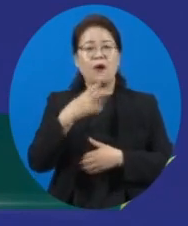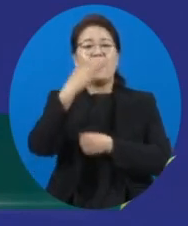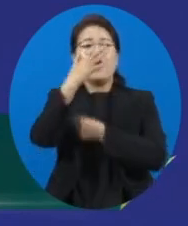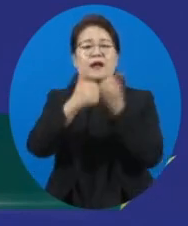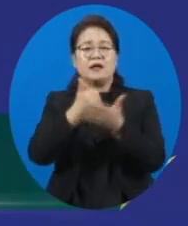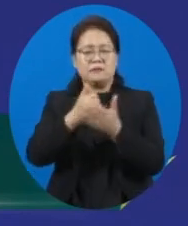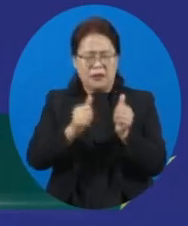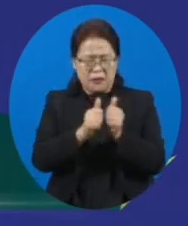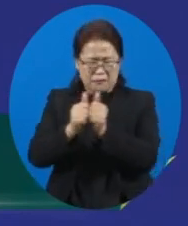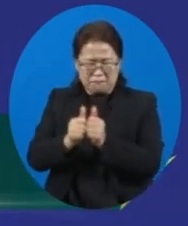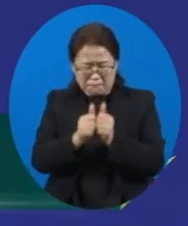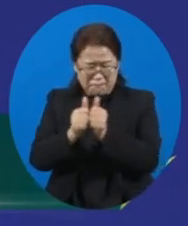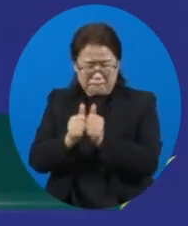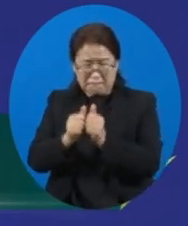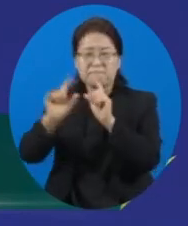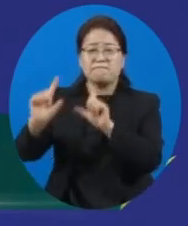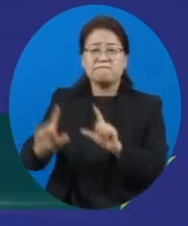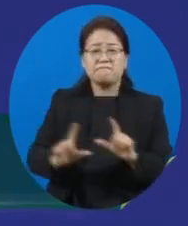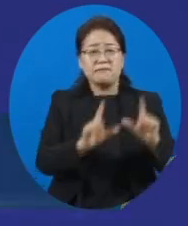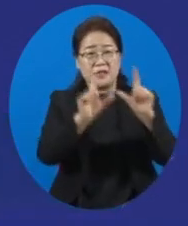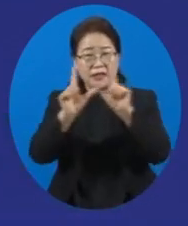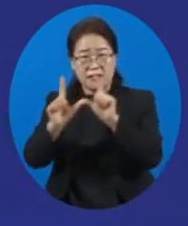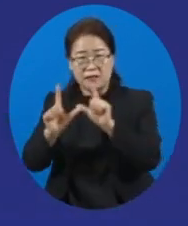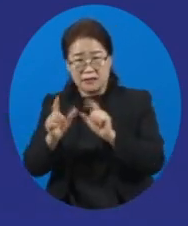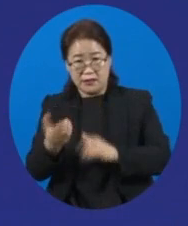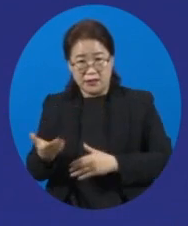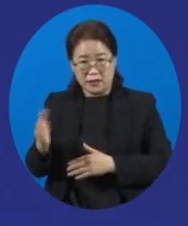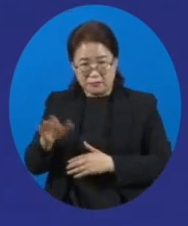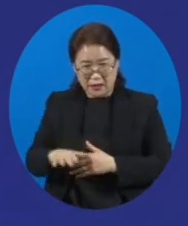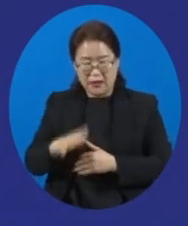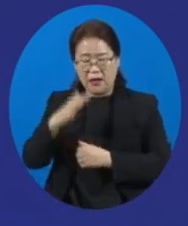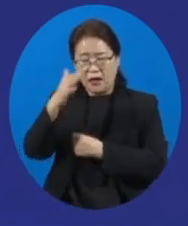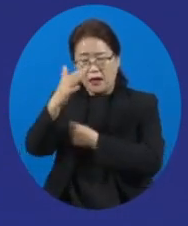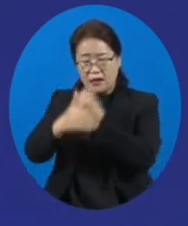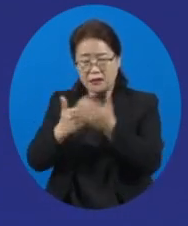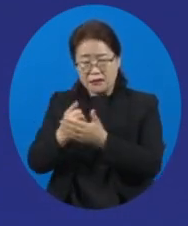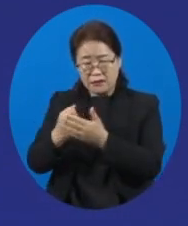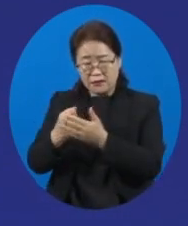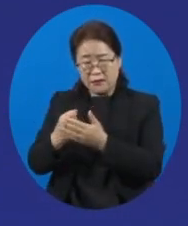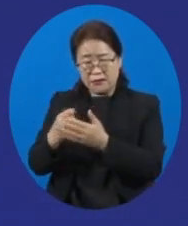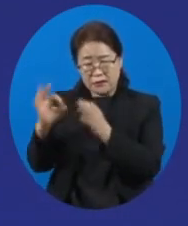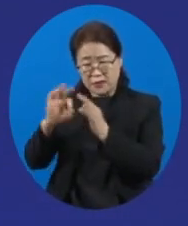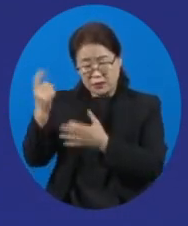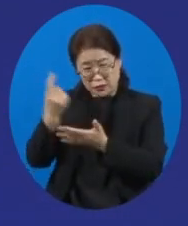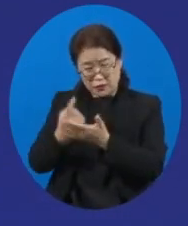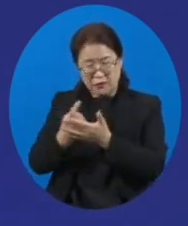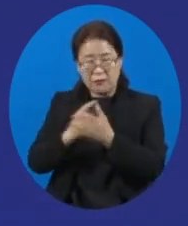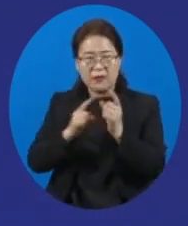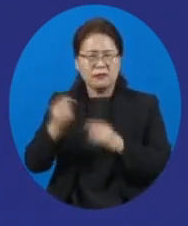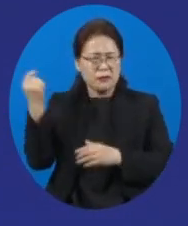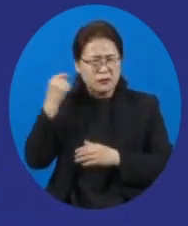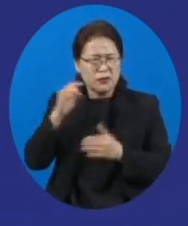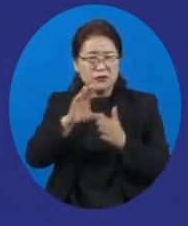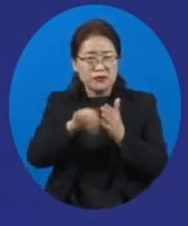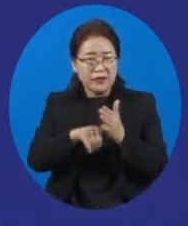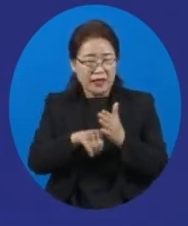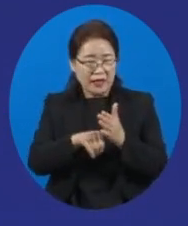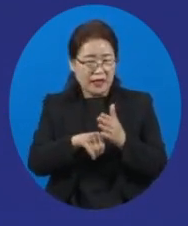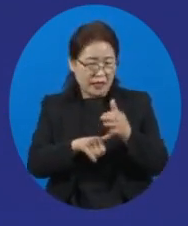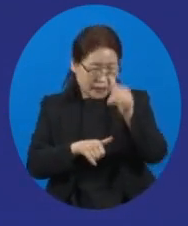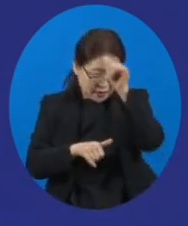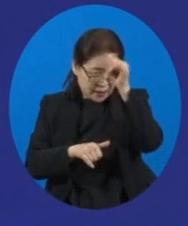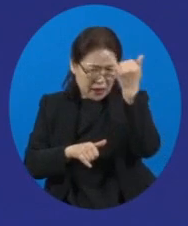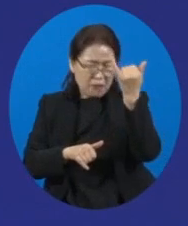하나님과 동행하는 삶을 살았습니다. 하나님이 내게 찾아와서 말씀을 들려주실 때에 아담과